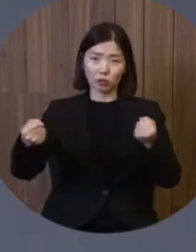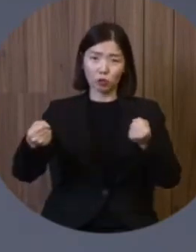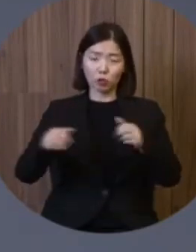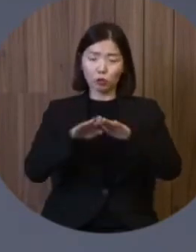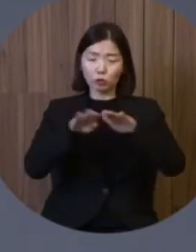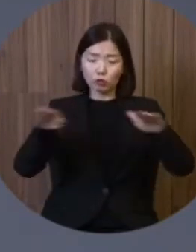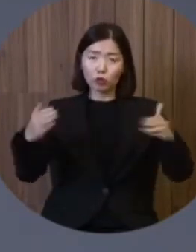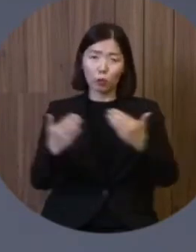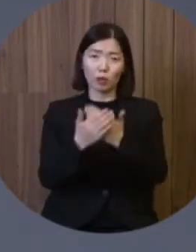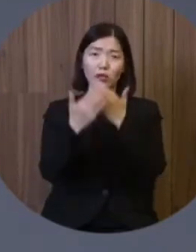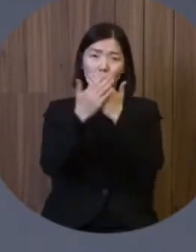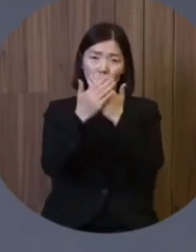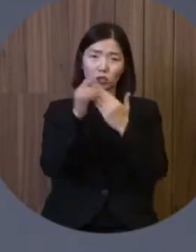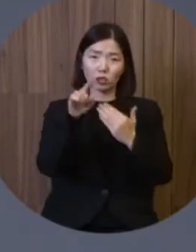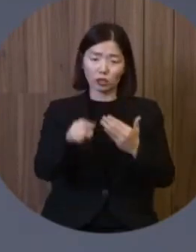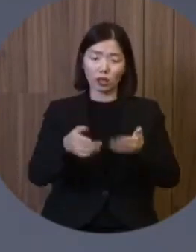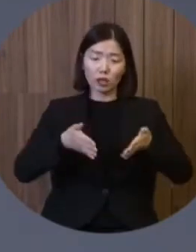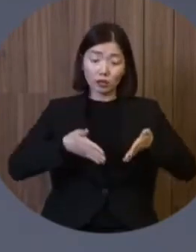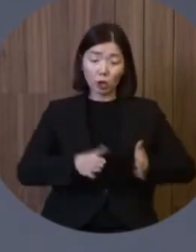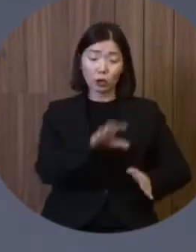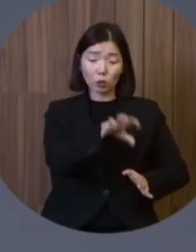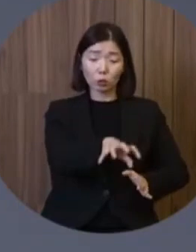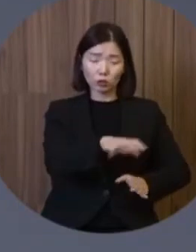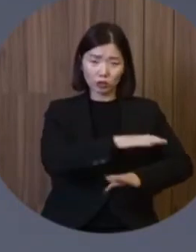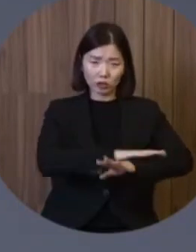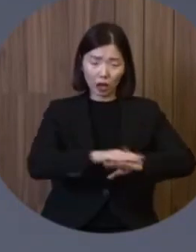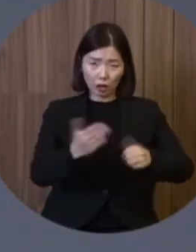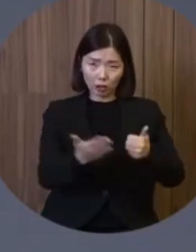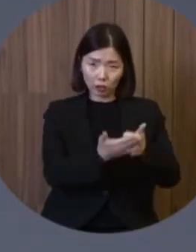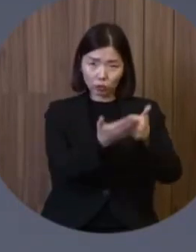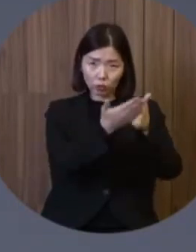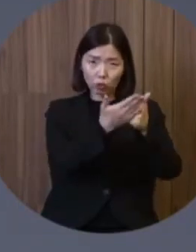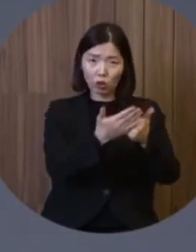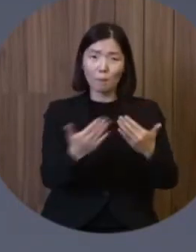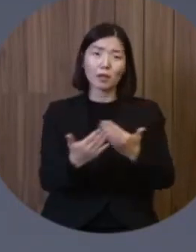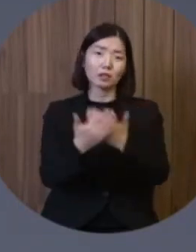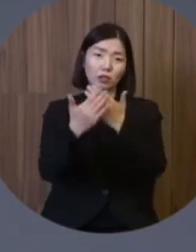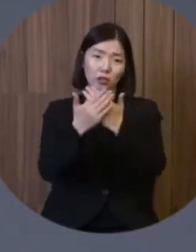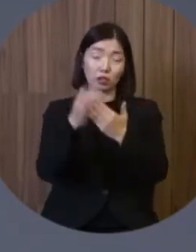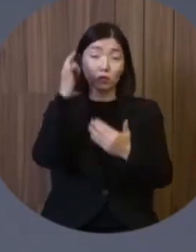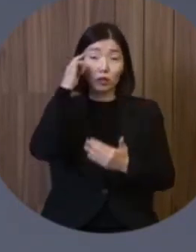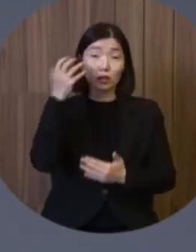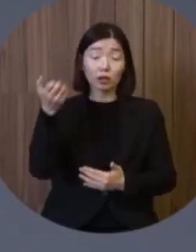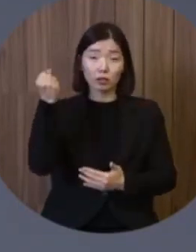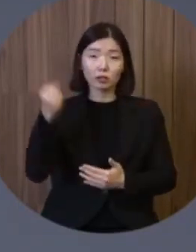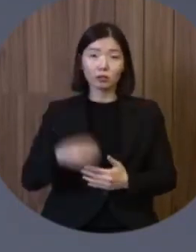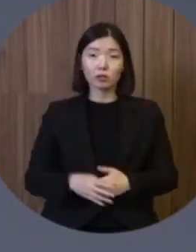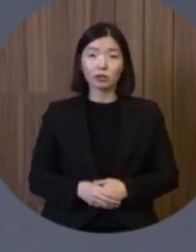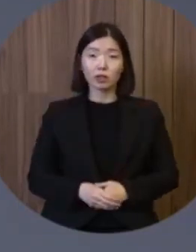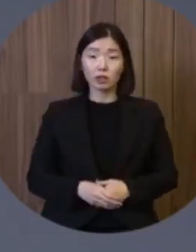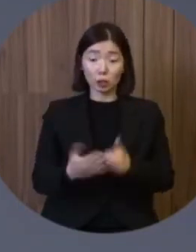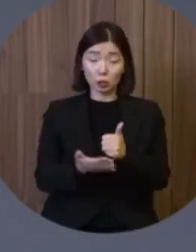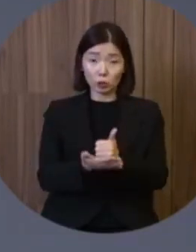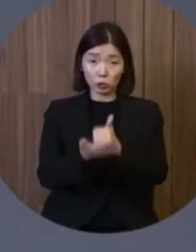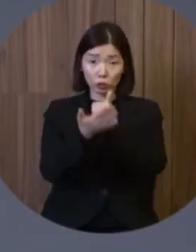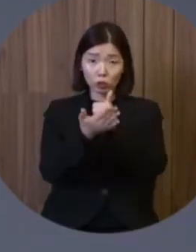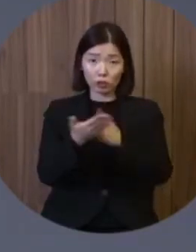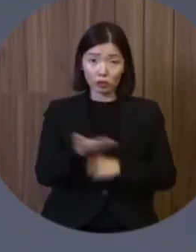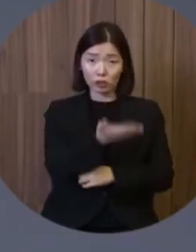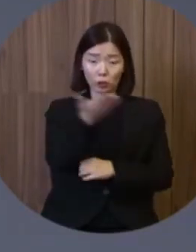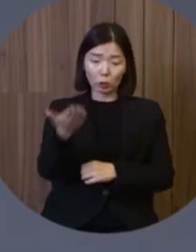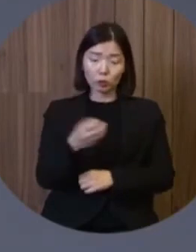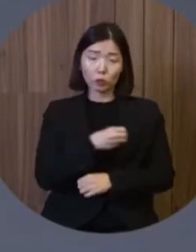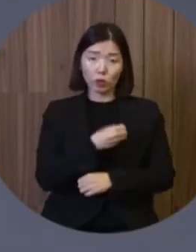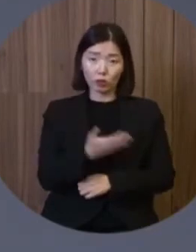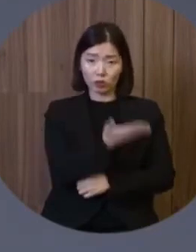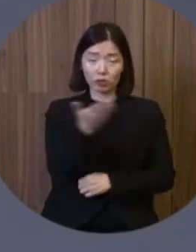균형 발전만이 고향을 지키고 고향을 살리는 일이라 생각합니다. 존경하는 대의원 당원